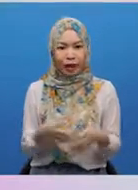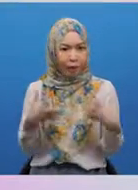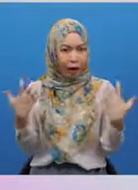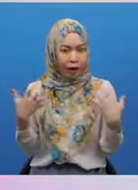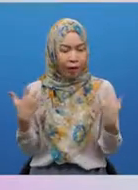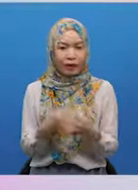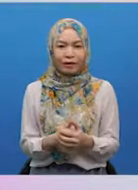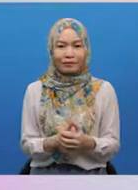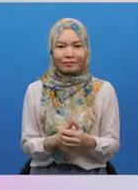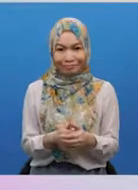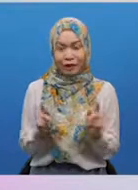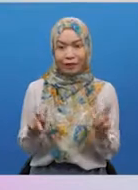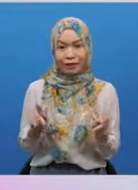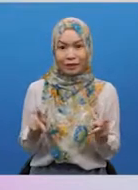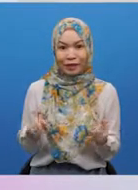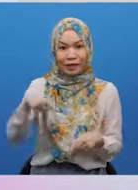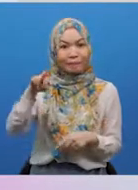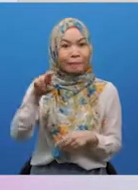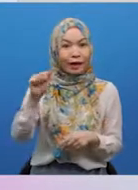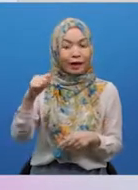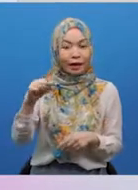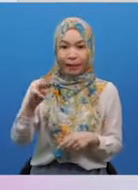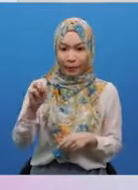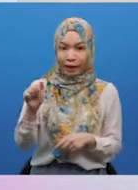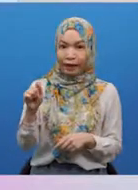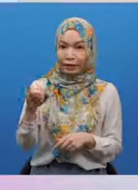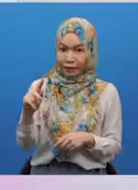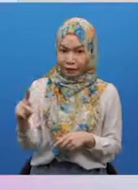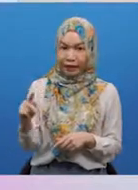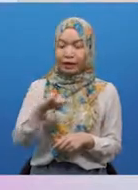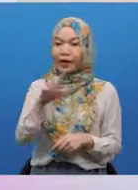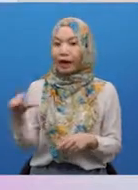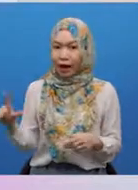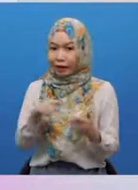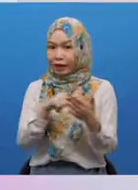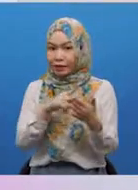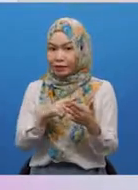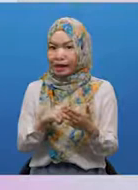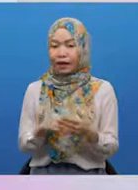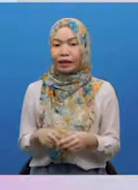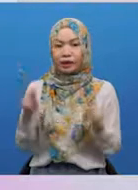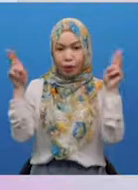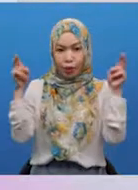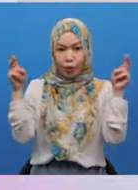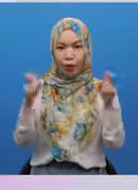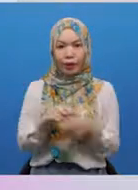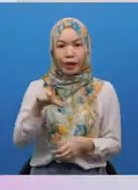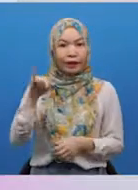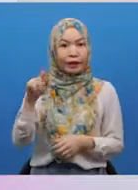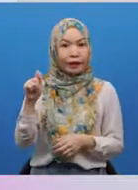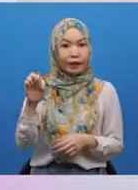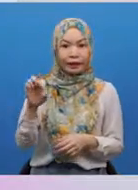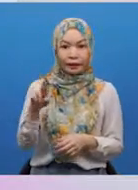Pelajar-pelajar, pragmatik ialah kajian tentang cara pengungkapan secara literal